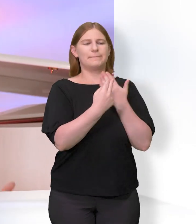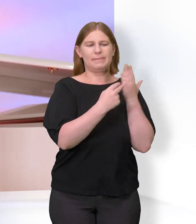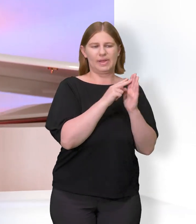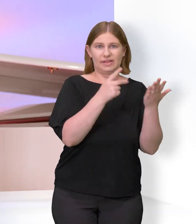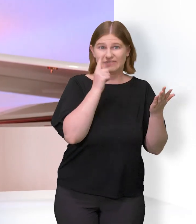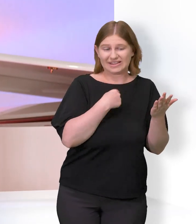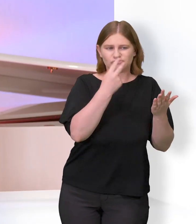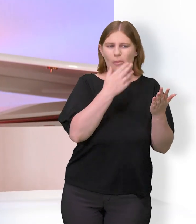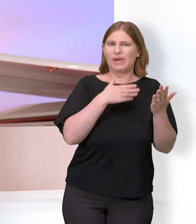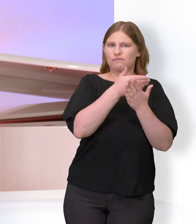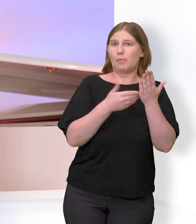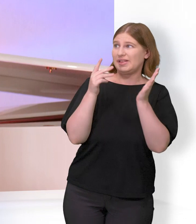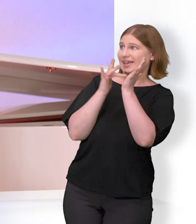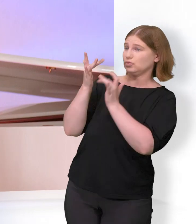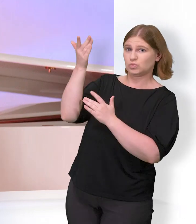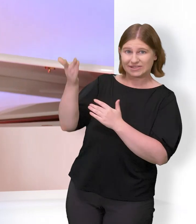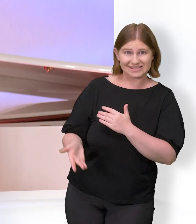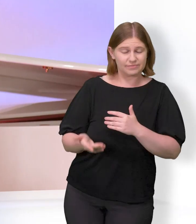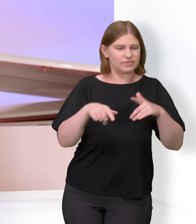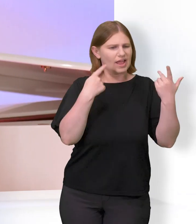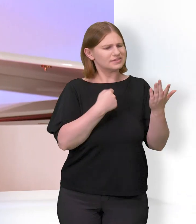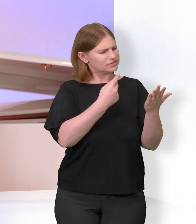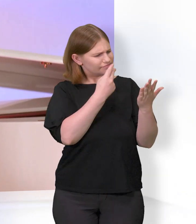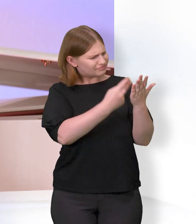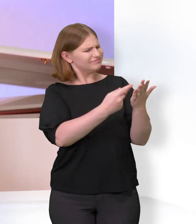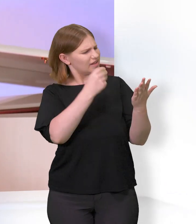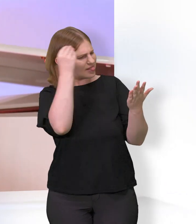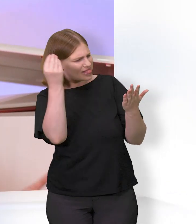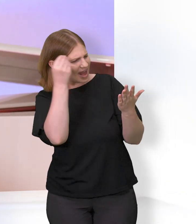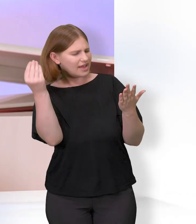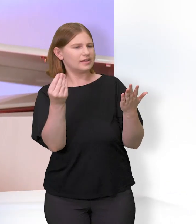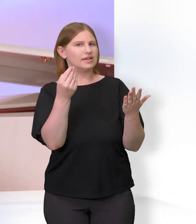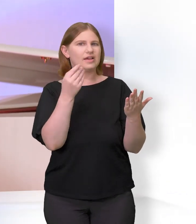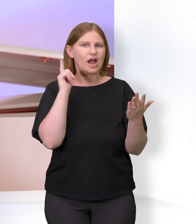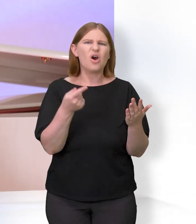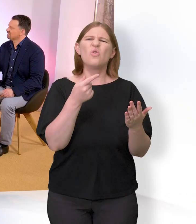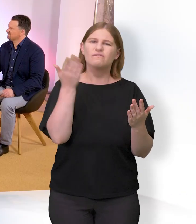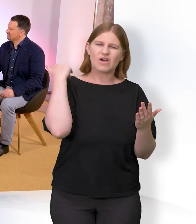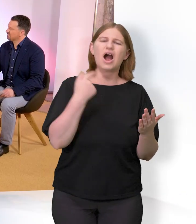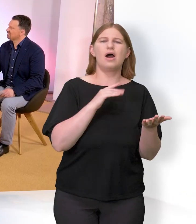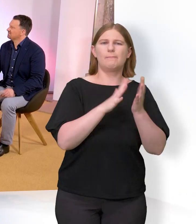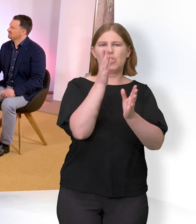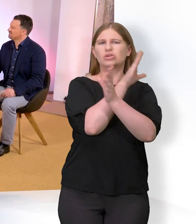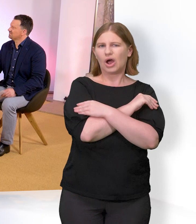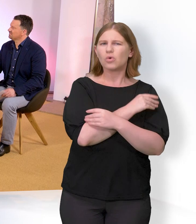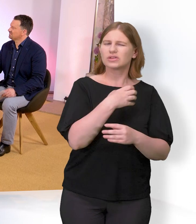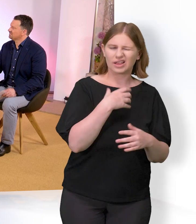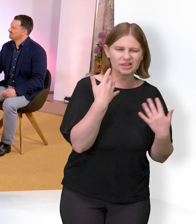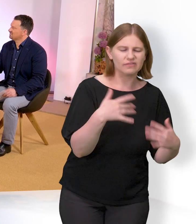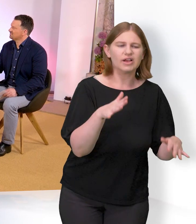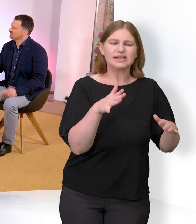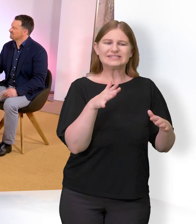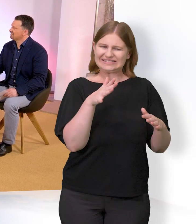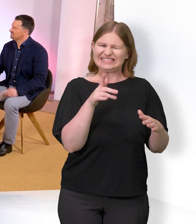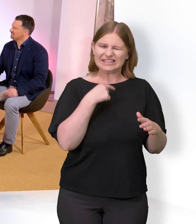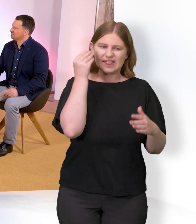ich mein Vorbild anschaue, Jesus, dann sehe ich und lerne ich, und das habe ich auch durch meinen Burnout gelernt, Erfolg wird von